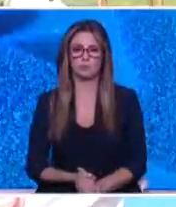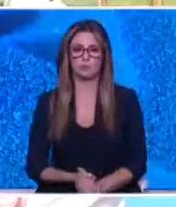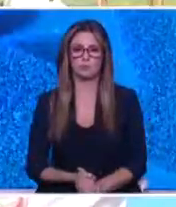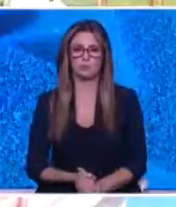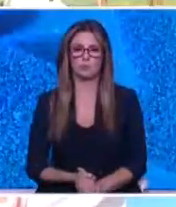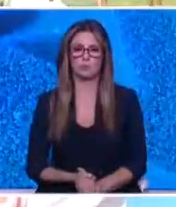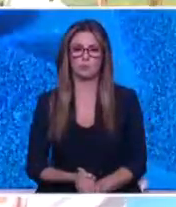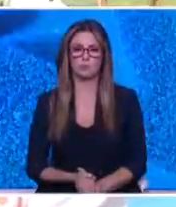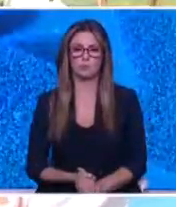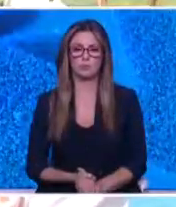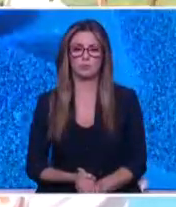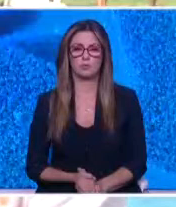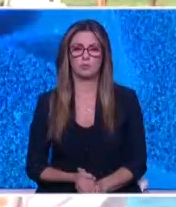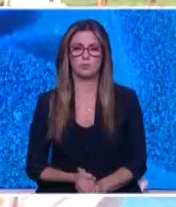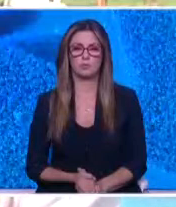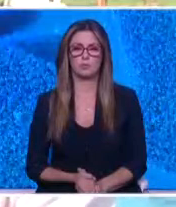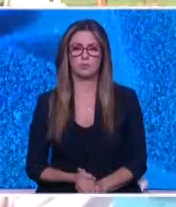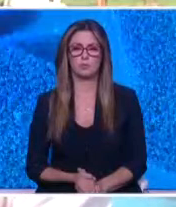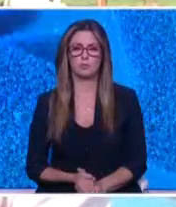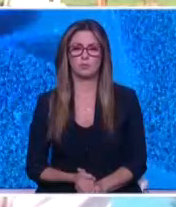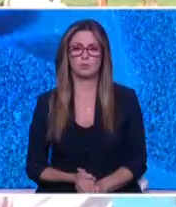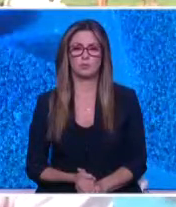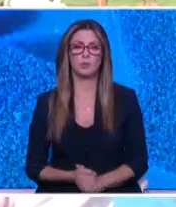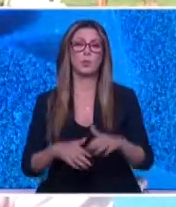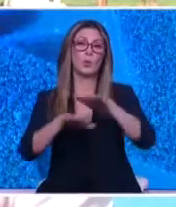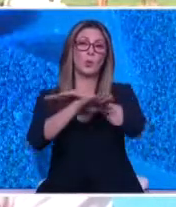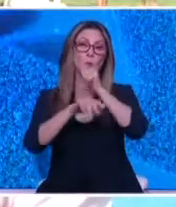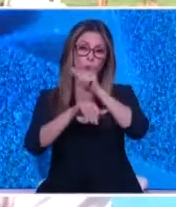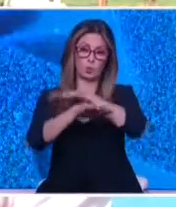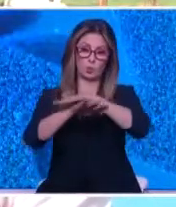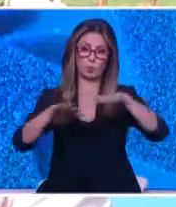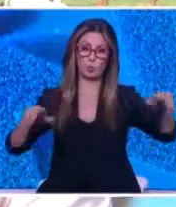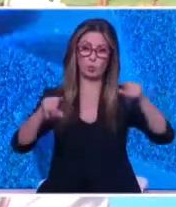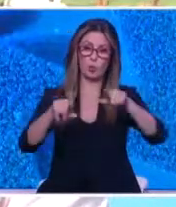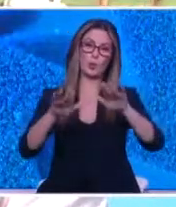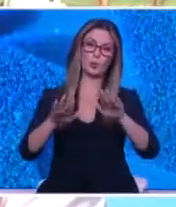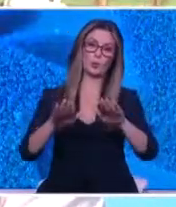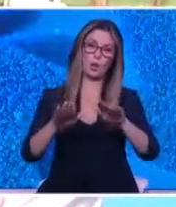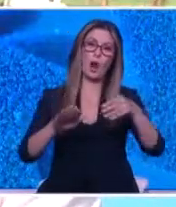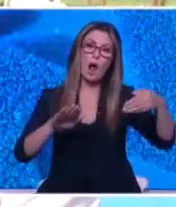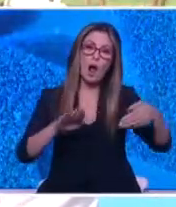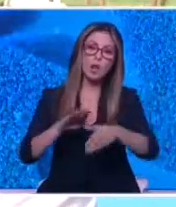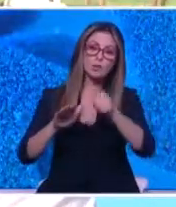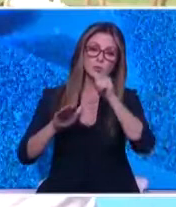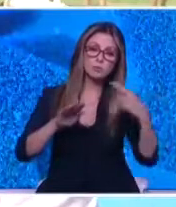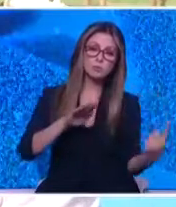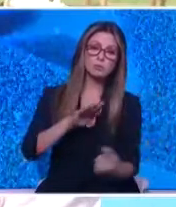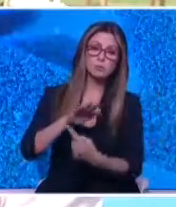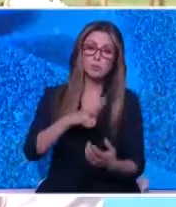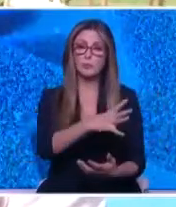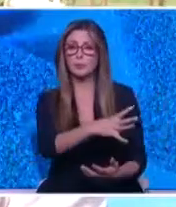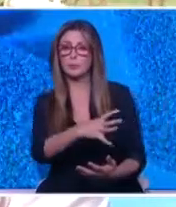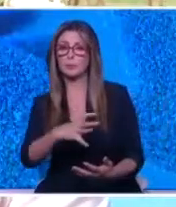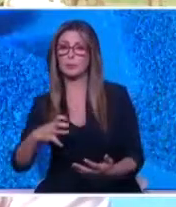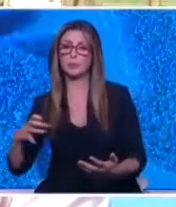Sulama kanalları şu şekilde hocam. Hani üstleri durgun, altları gittikçe daha hızlı. Alta gittikçe daha su soğuyor ve